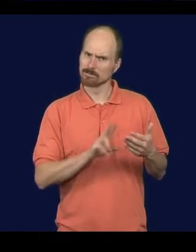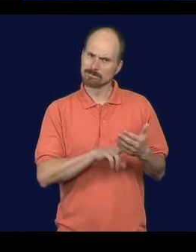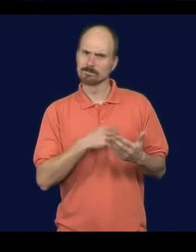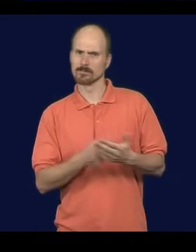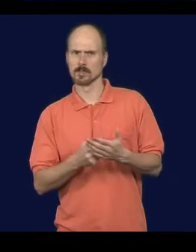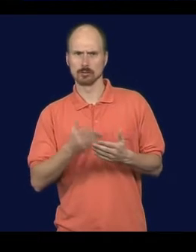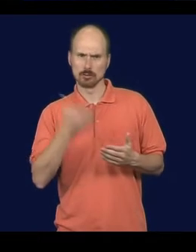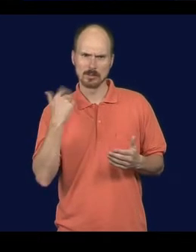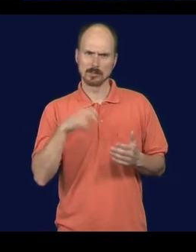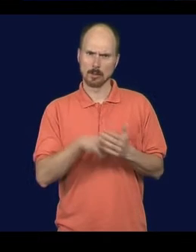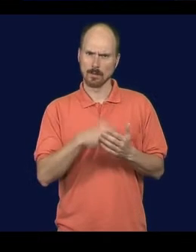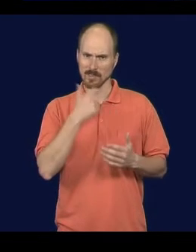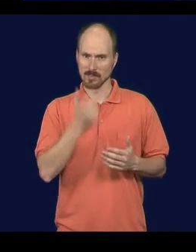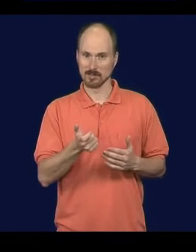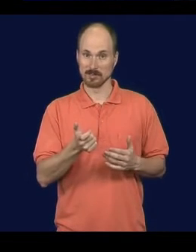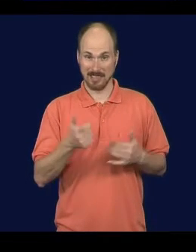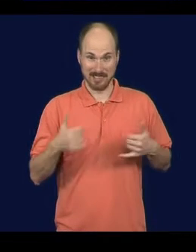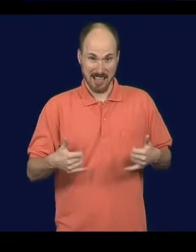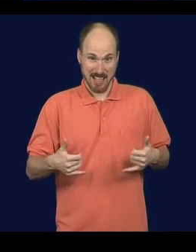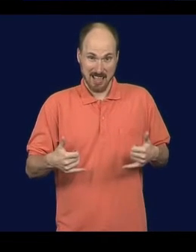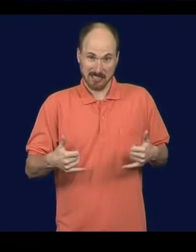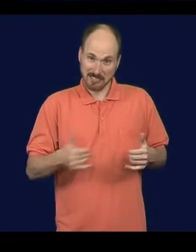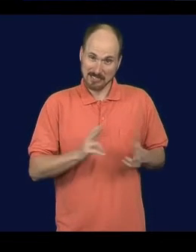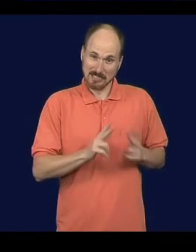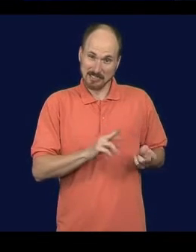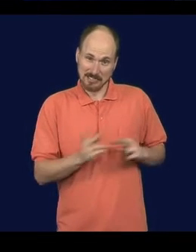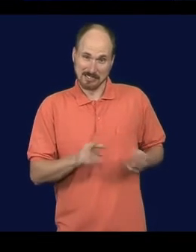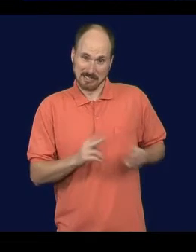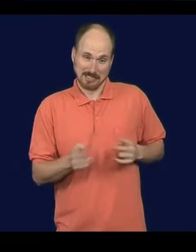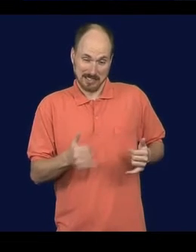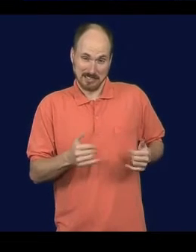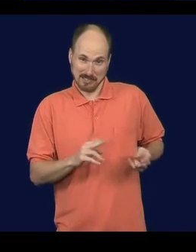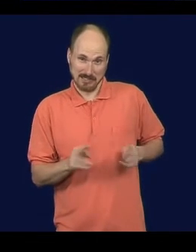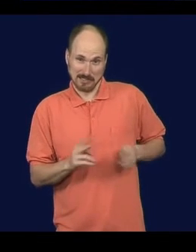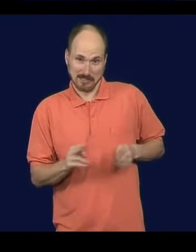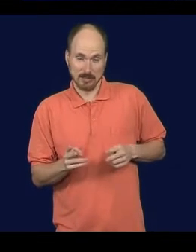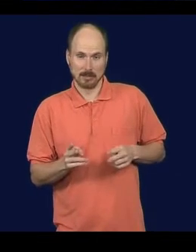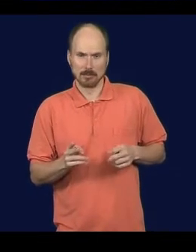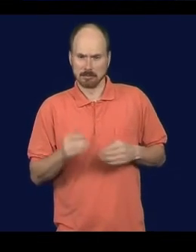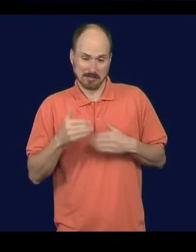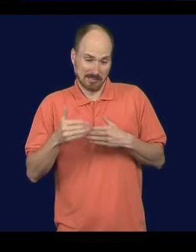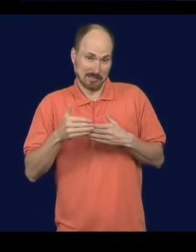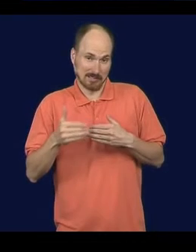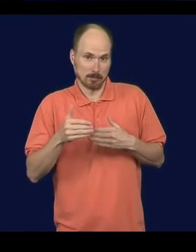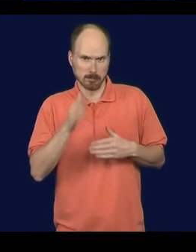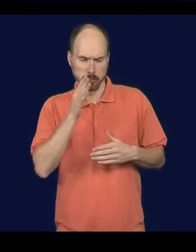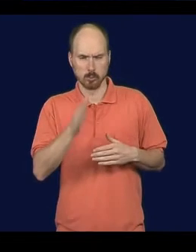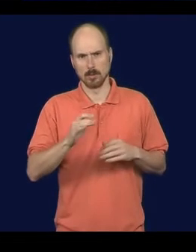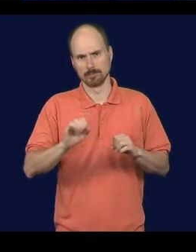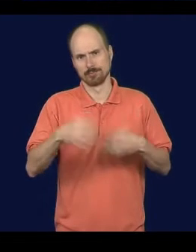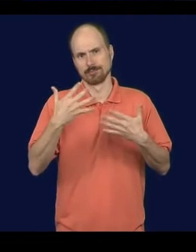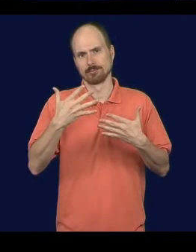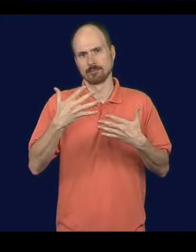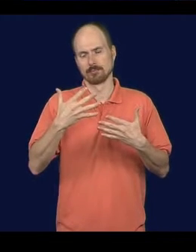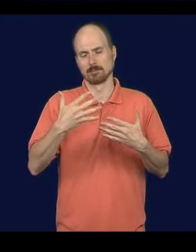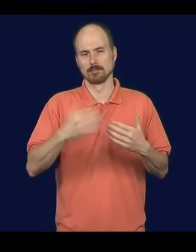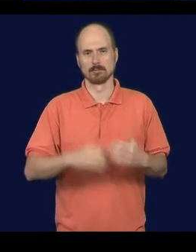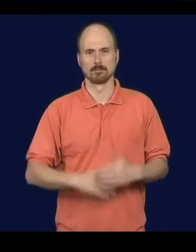chytrý telefon, doplním. A co třetí části je software na PC.